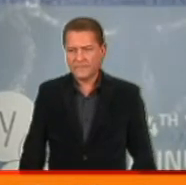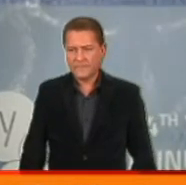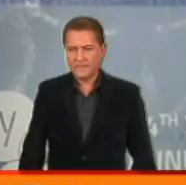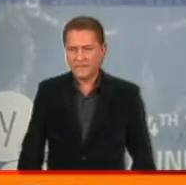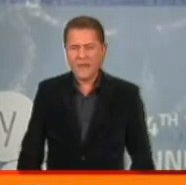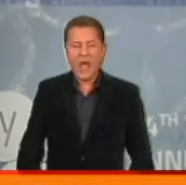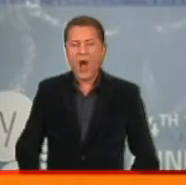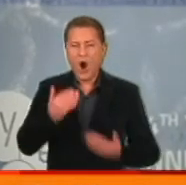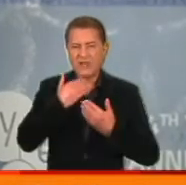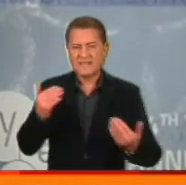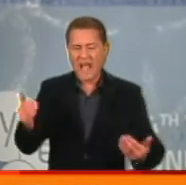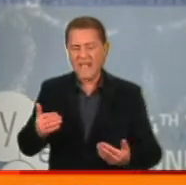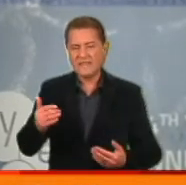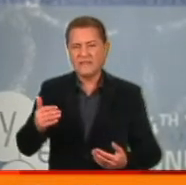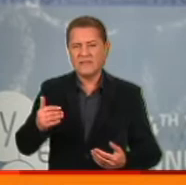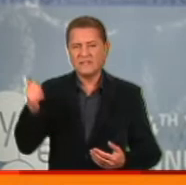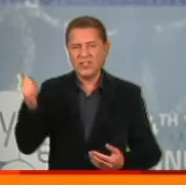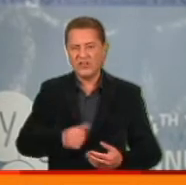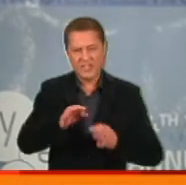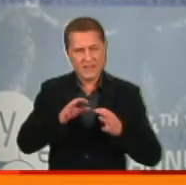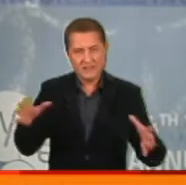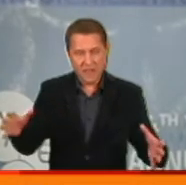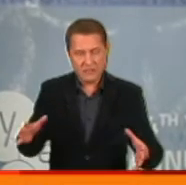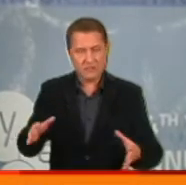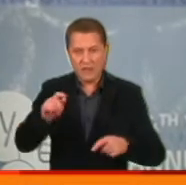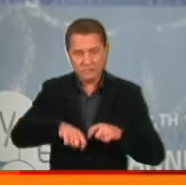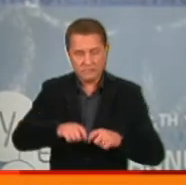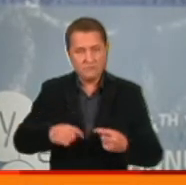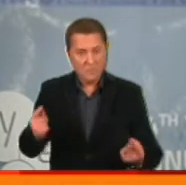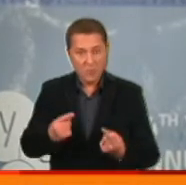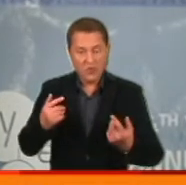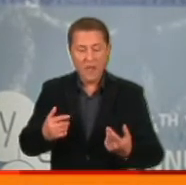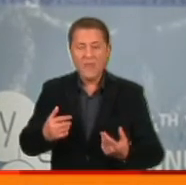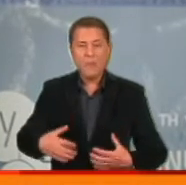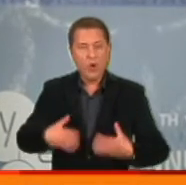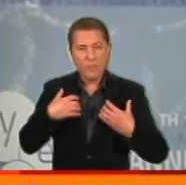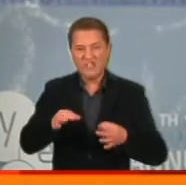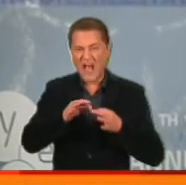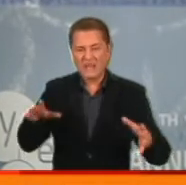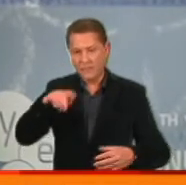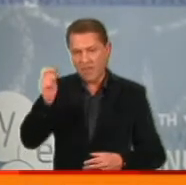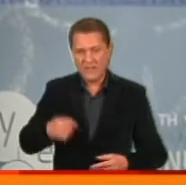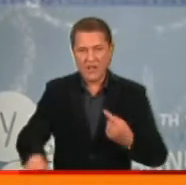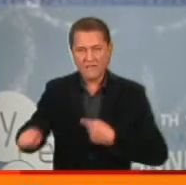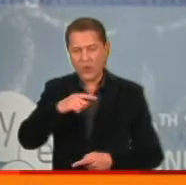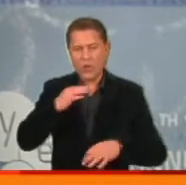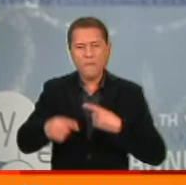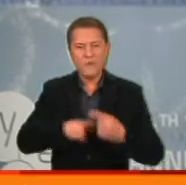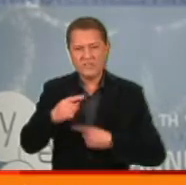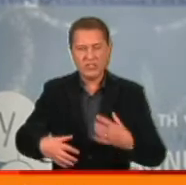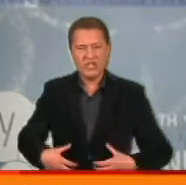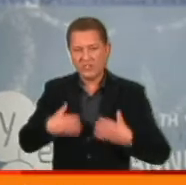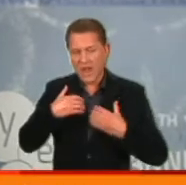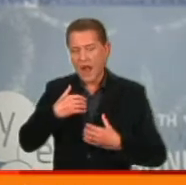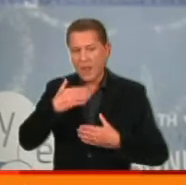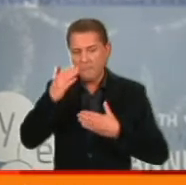Останні тижні ядерна зброя, знову буденність. Ми знову боїмося атомної війни. Навколо постійний жах, страх